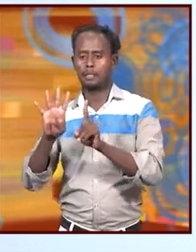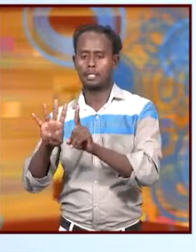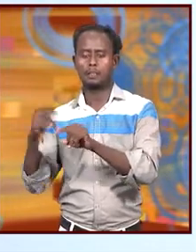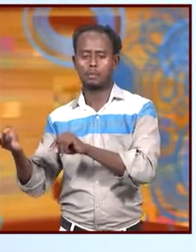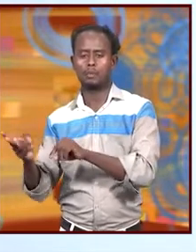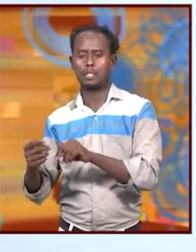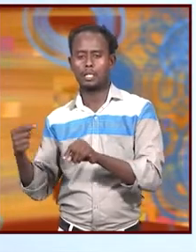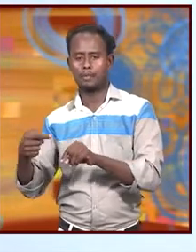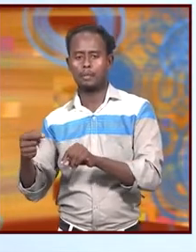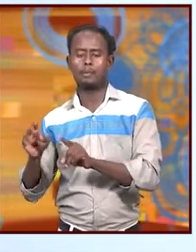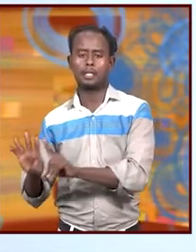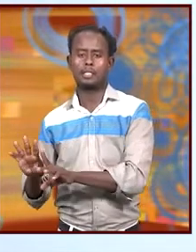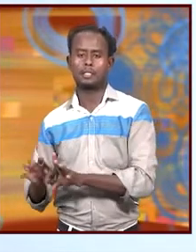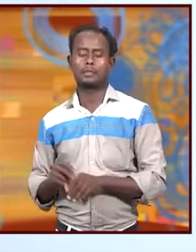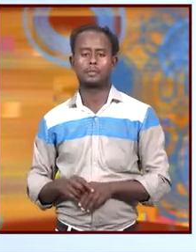2B = 100 − 14.